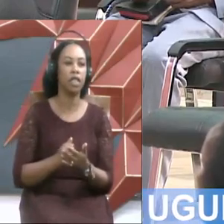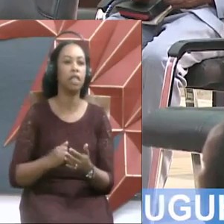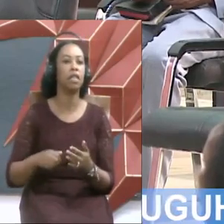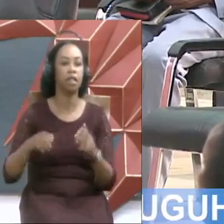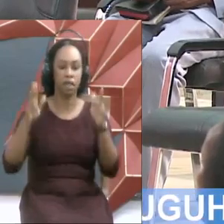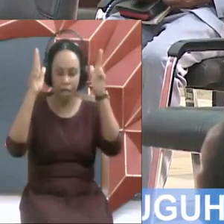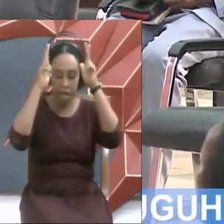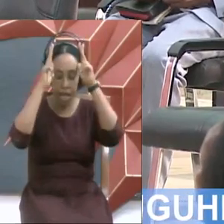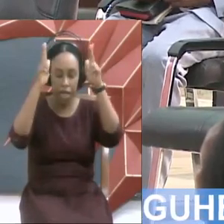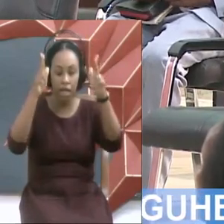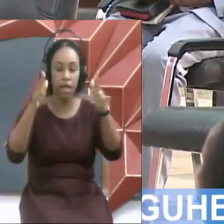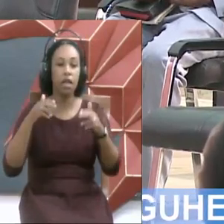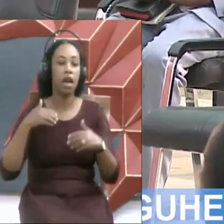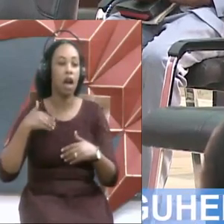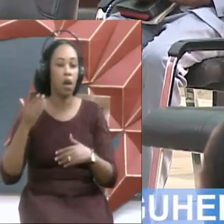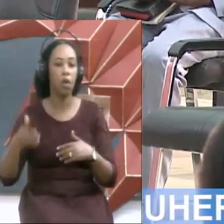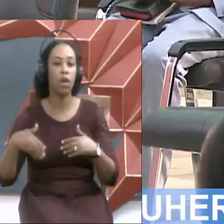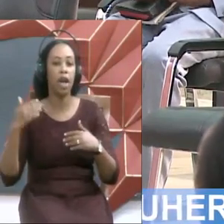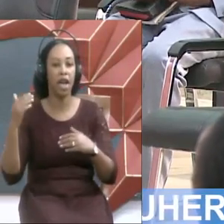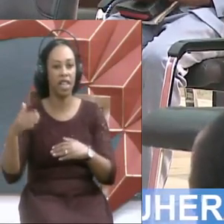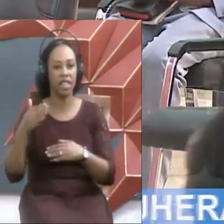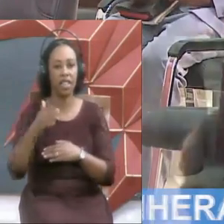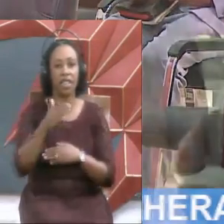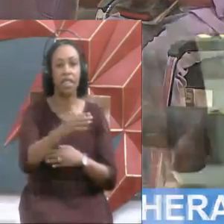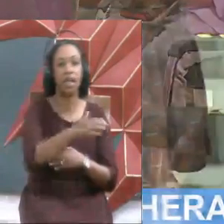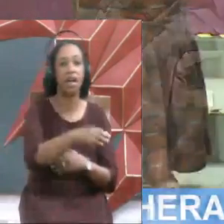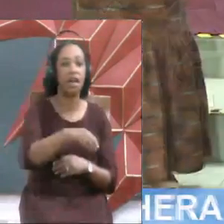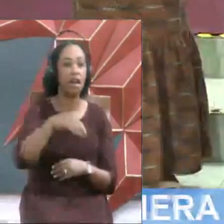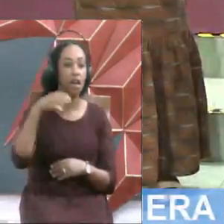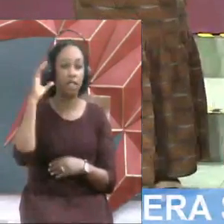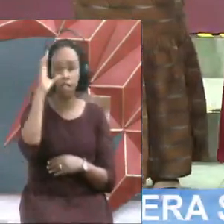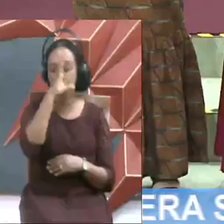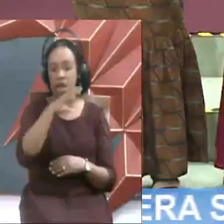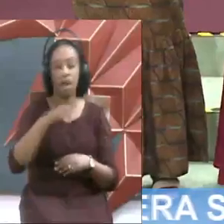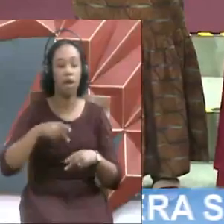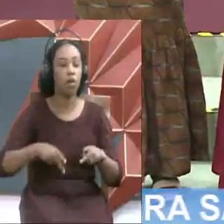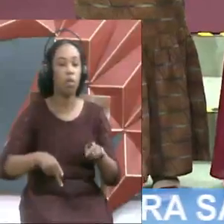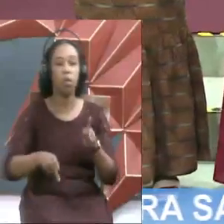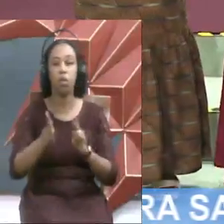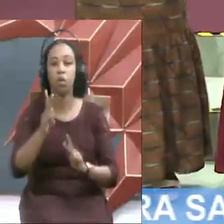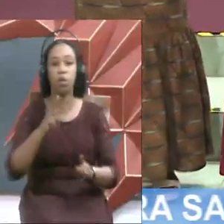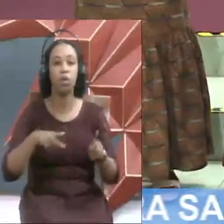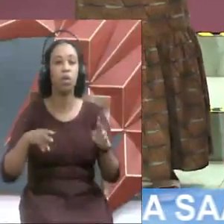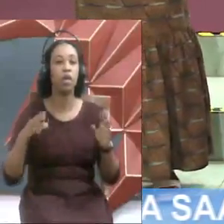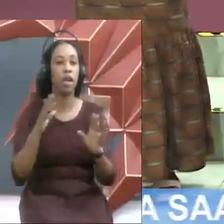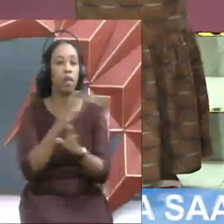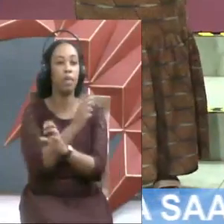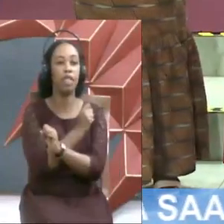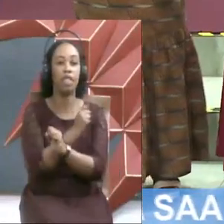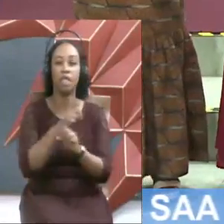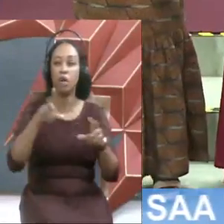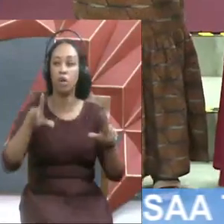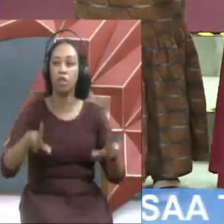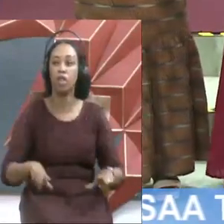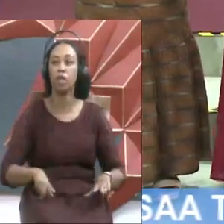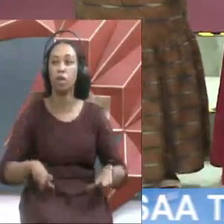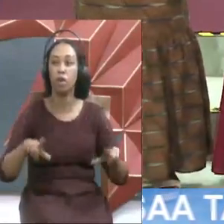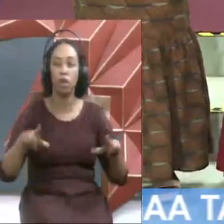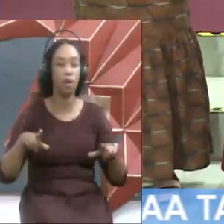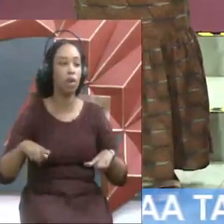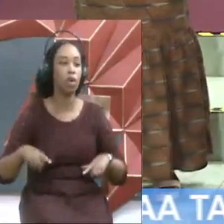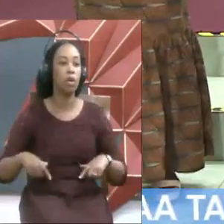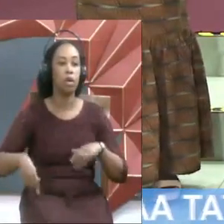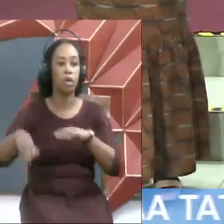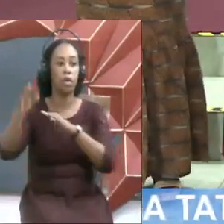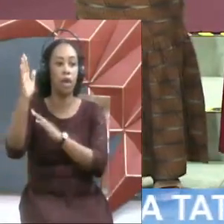ahorezererezwa ashaka mana uwabuze ubugingo buna nabona mana